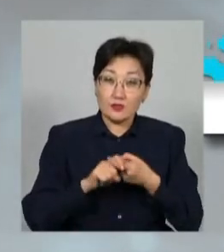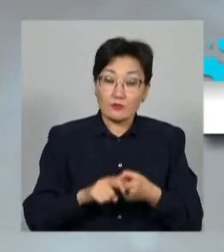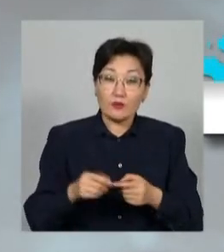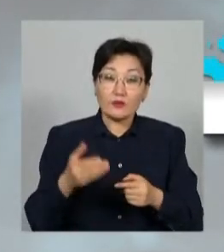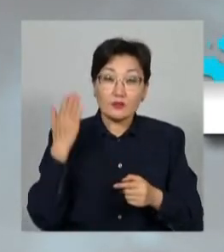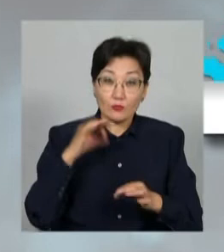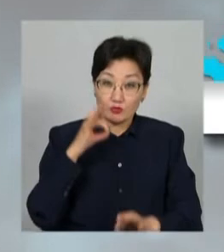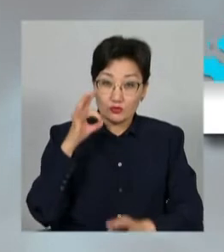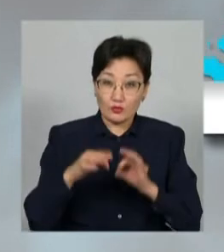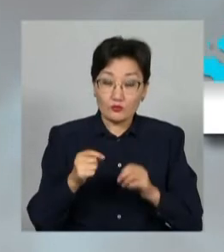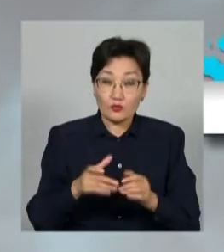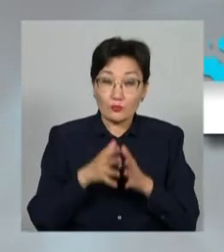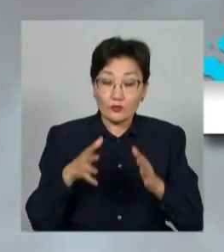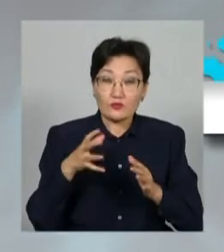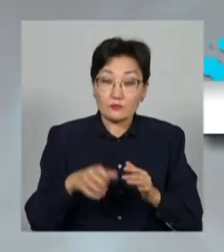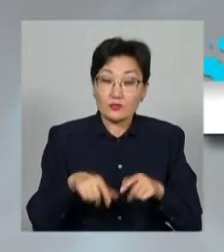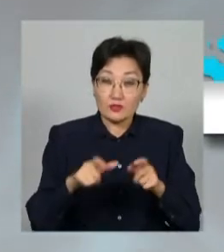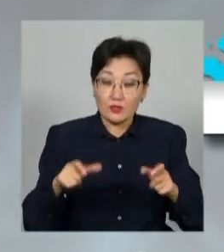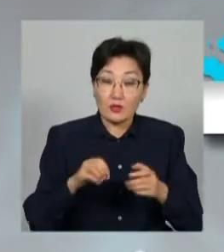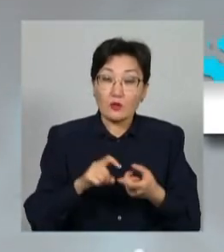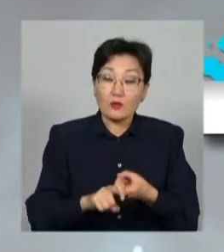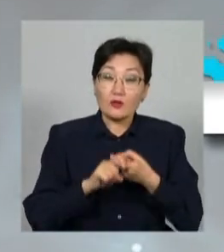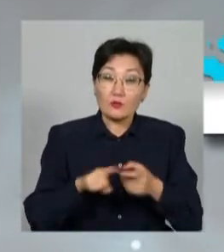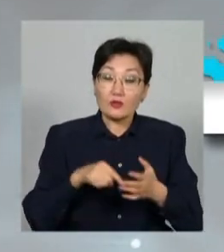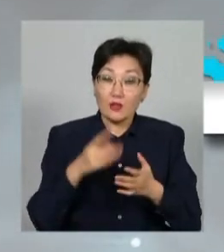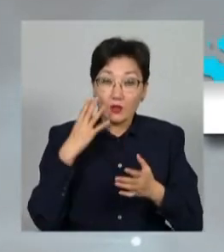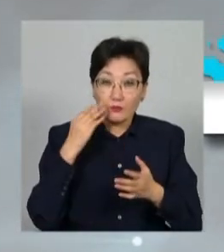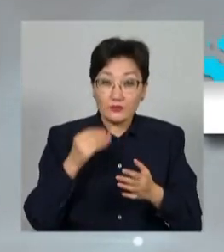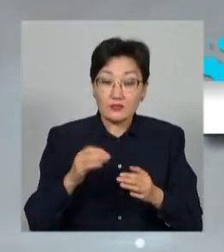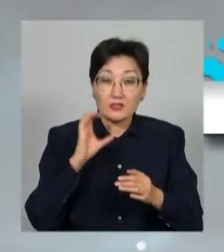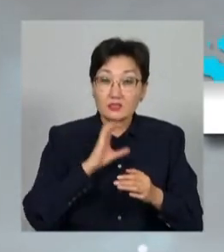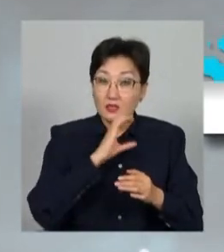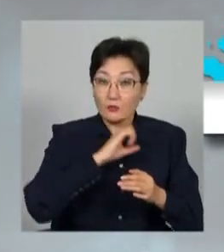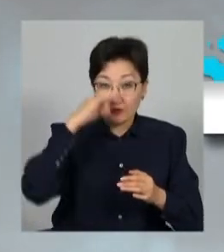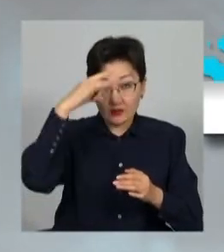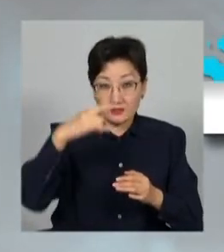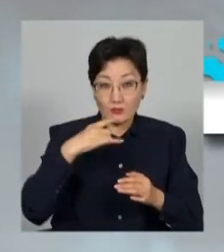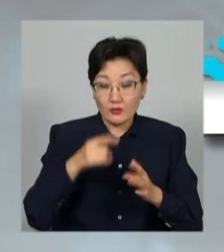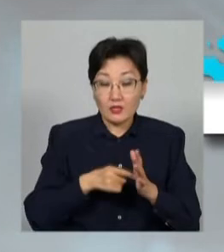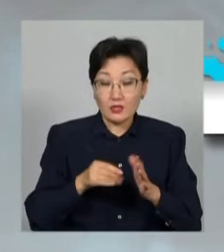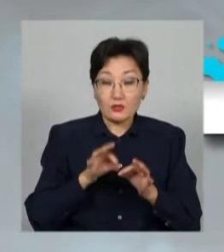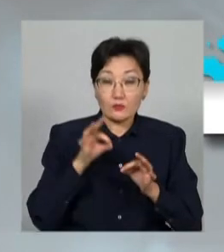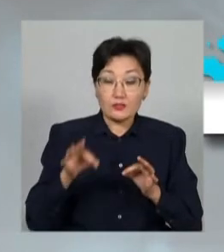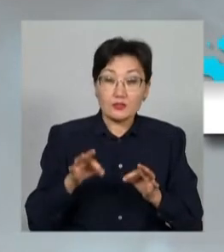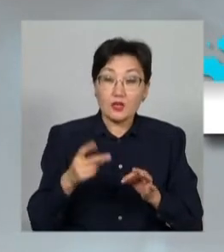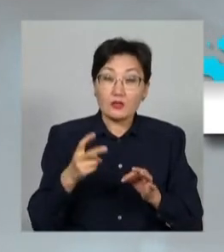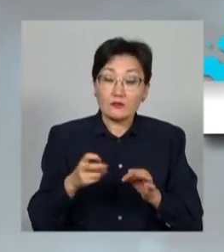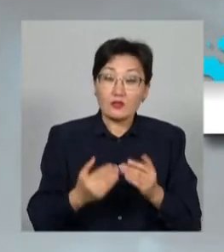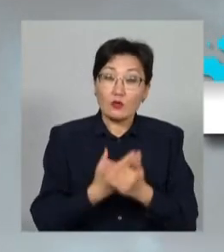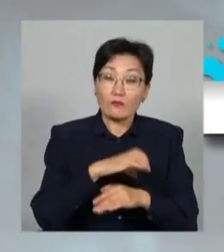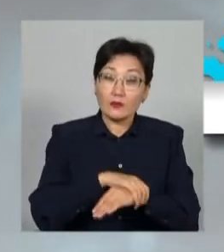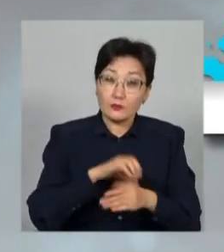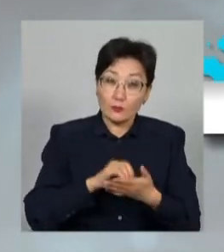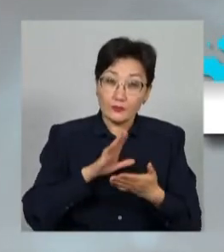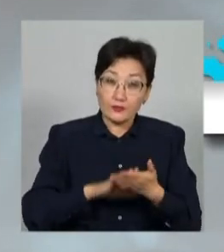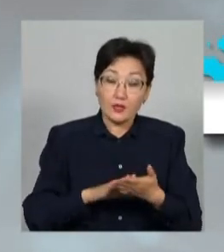минувшие сутки. Чуть больше 500 человек инфицированы в Алматы. В Североказахстанской и Карагандинской областях по 200 новых случаев,